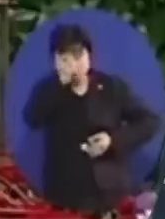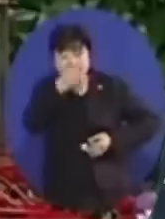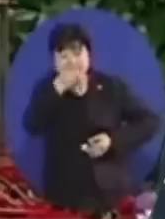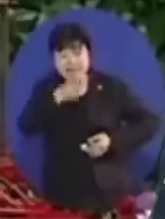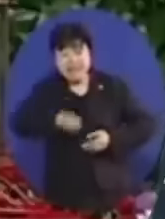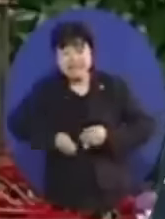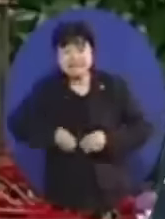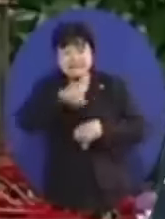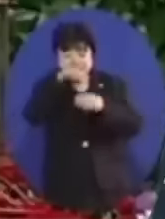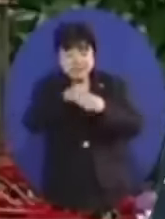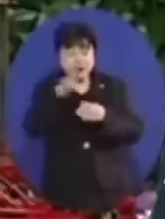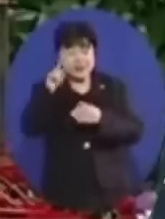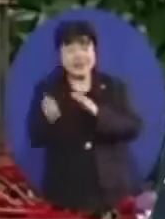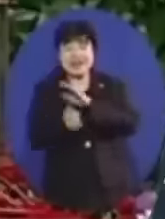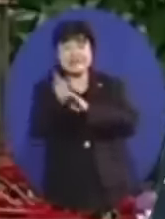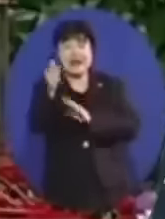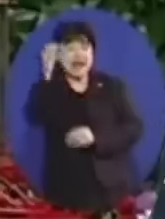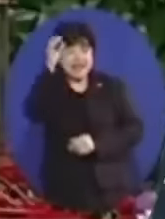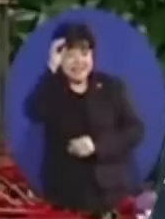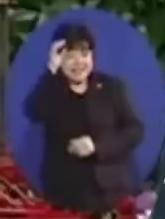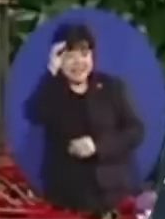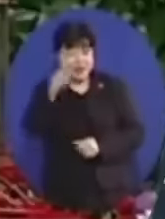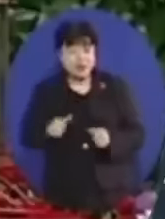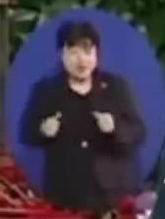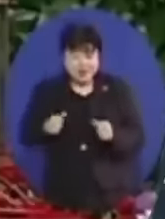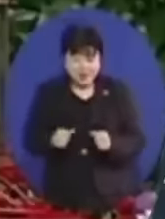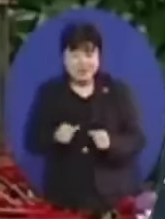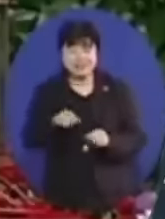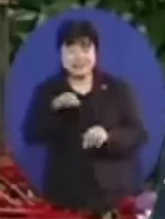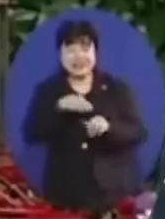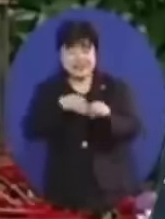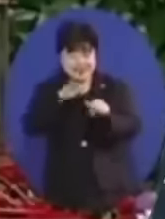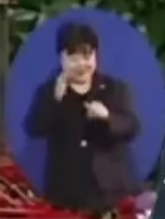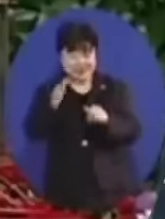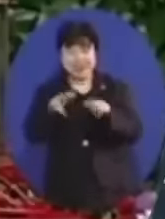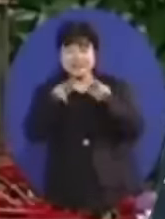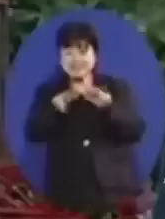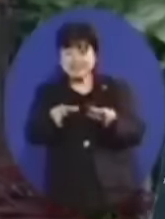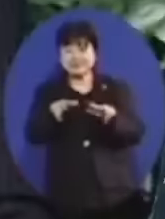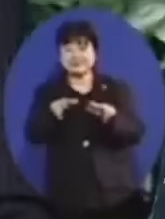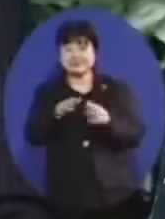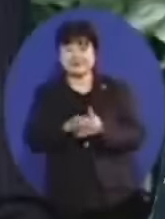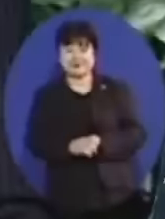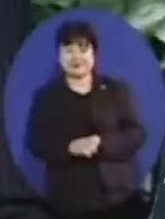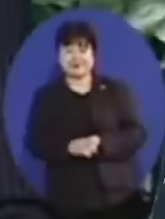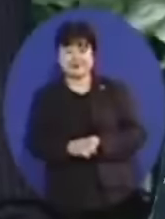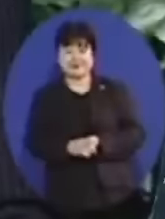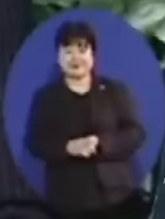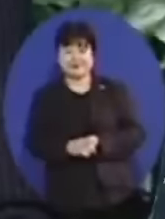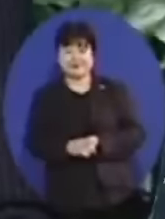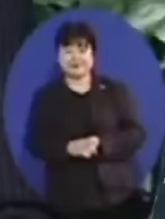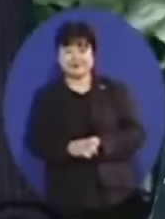심고 내일의 희망을 기대하며 더욱 적극적으로 나가야 하는 것입니다. 현실에